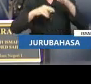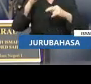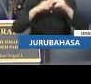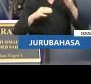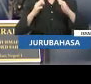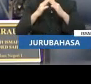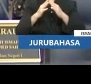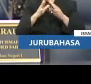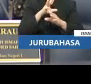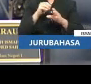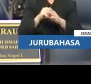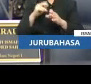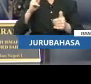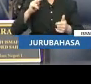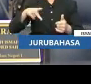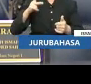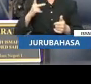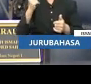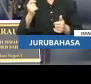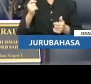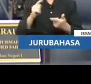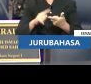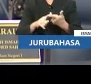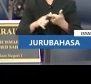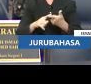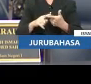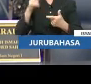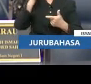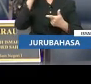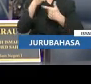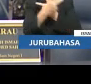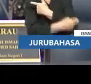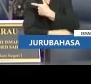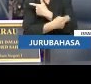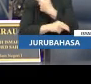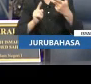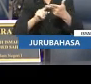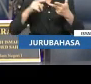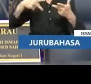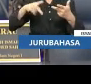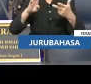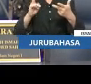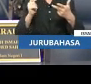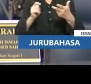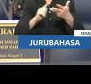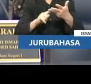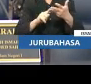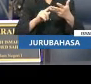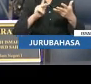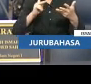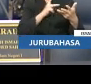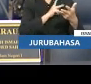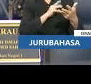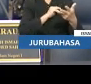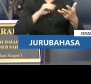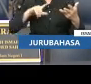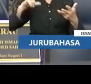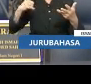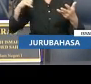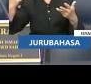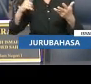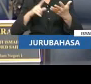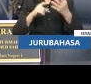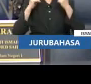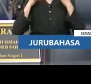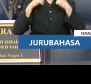rumah, termasuklah KPKT sendiri, Kerja Negeri, PBT, kementerian-kementerian lain dan